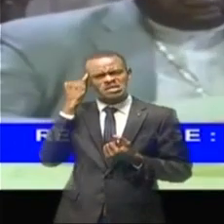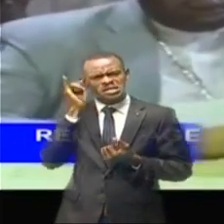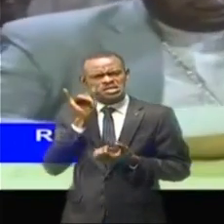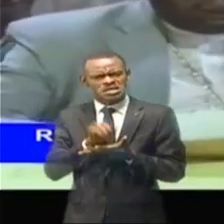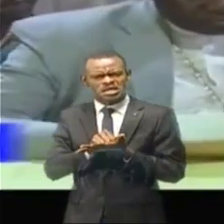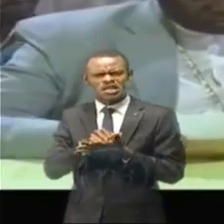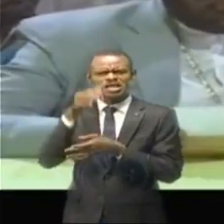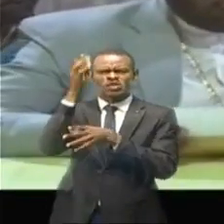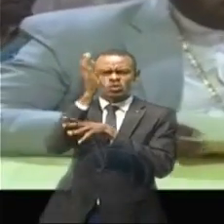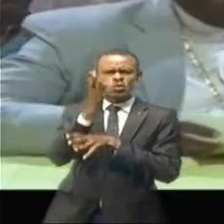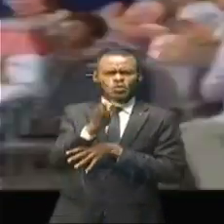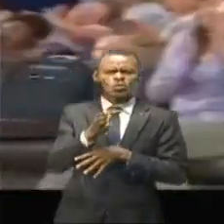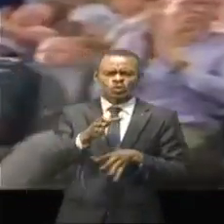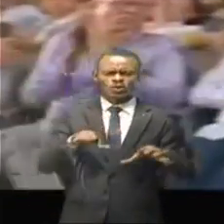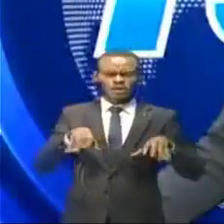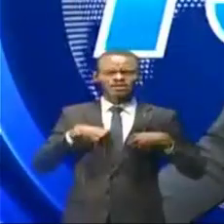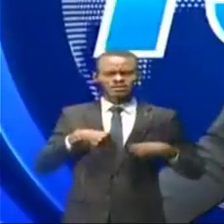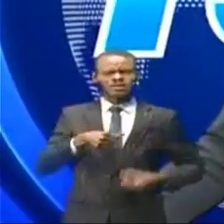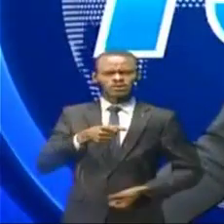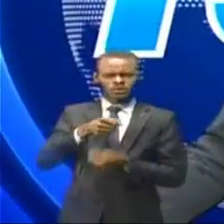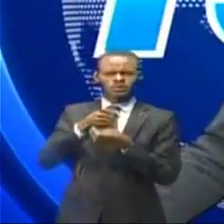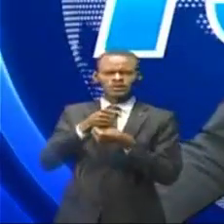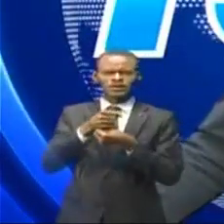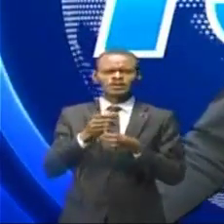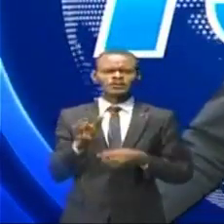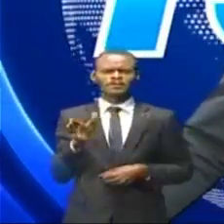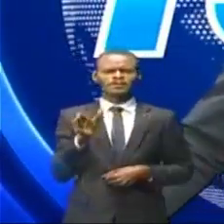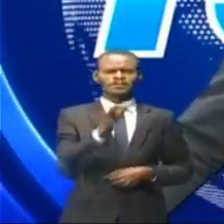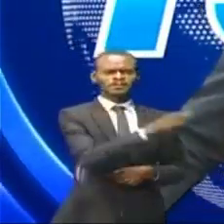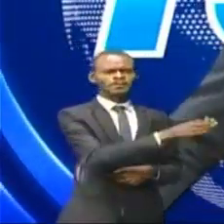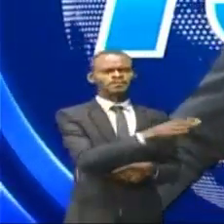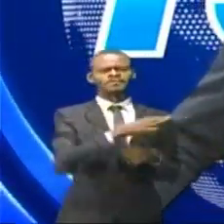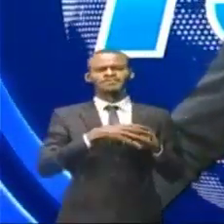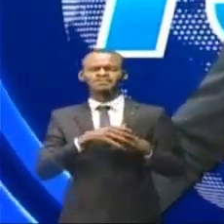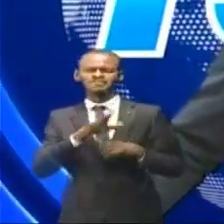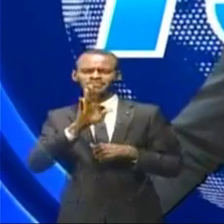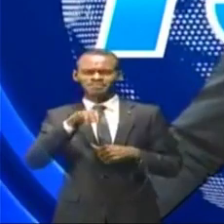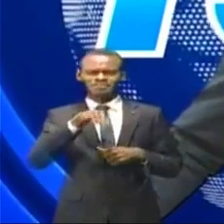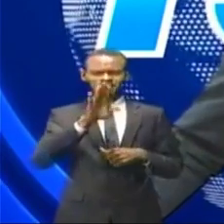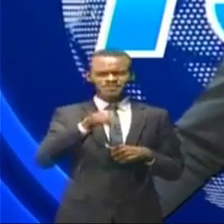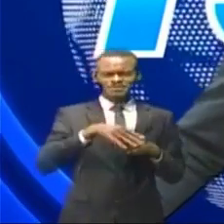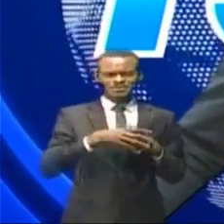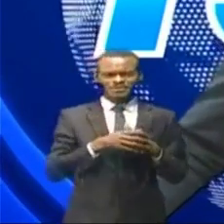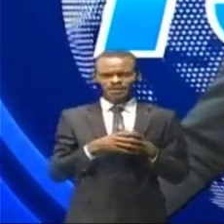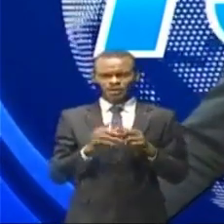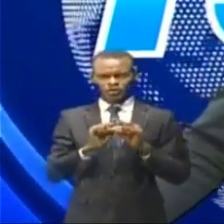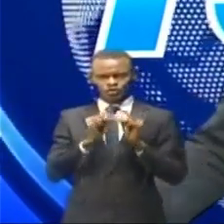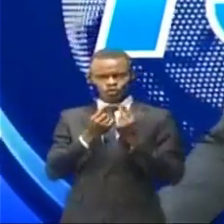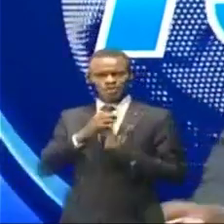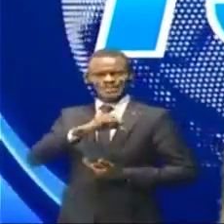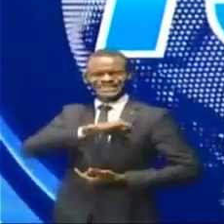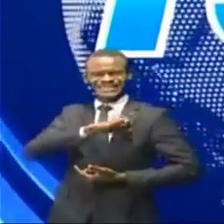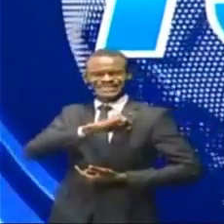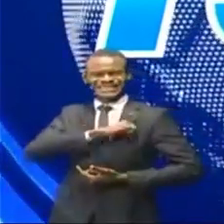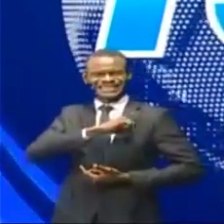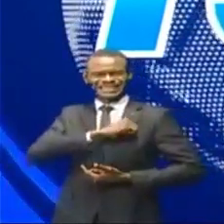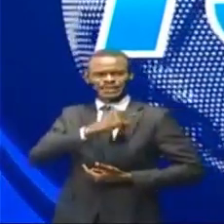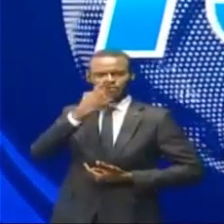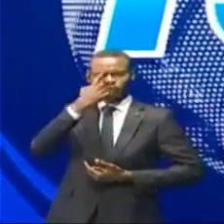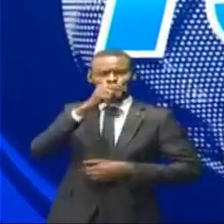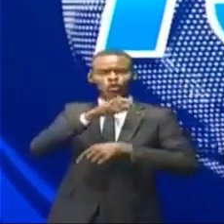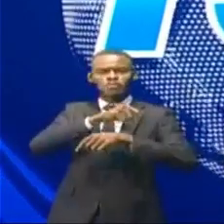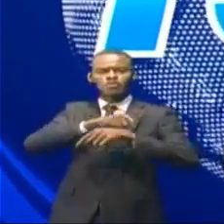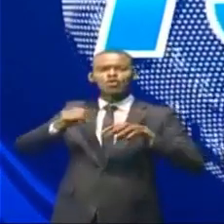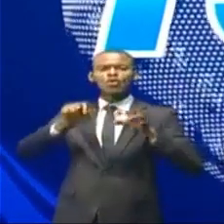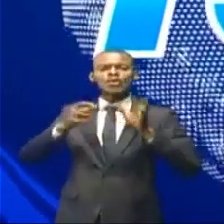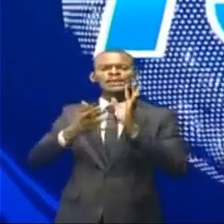ce troisième colloque sur l'albinisme. Et puis, la délégation syndicale du bureau technique de contrôle a un nouveau président.